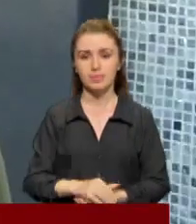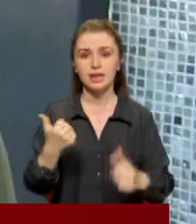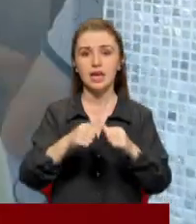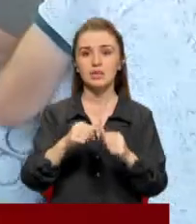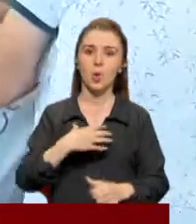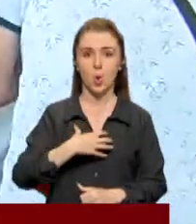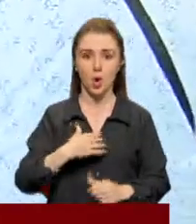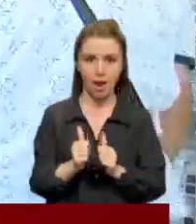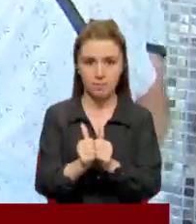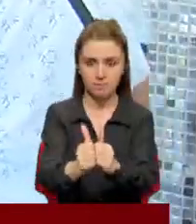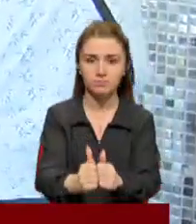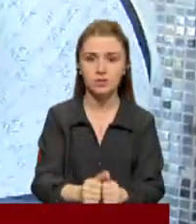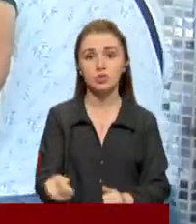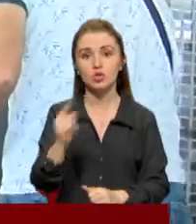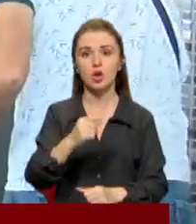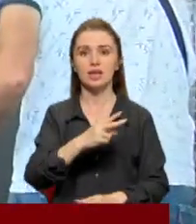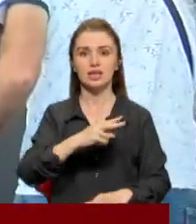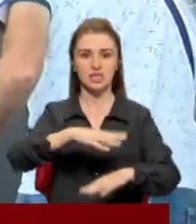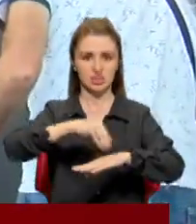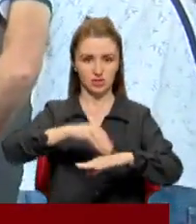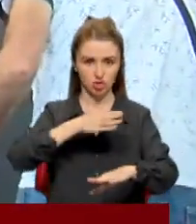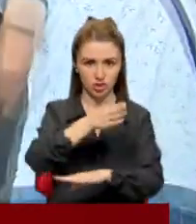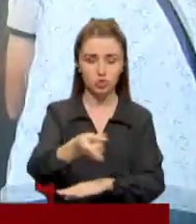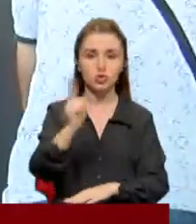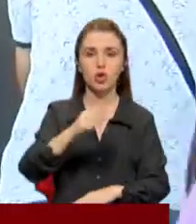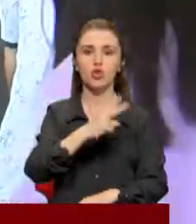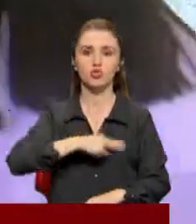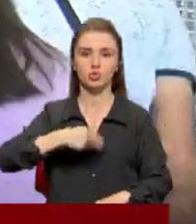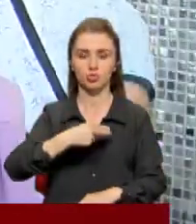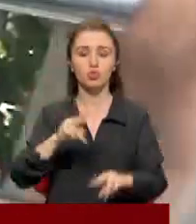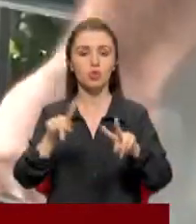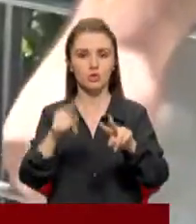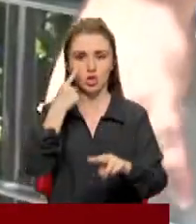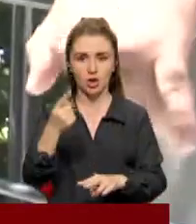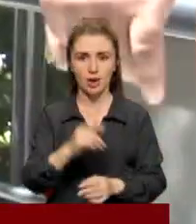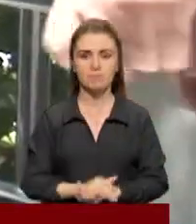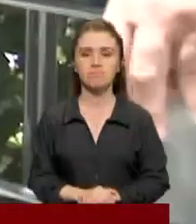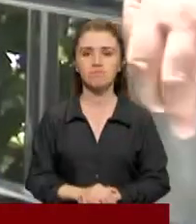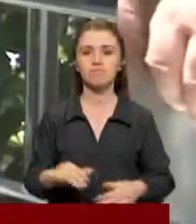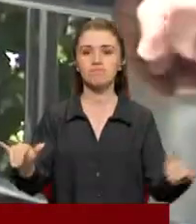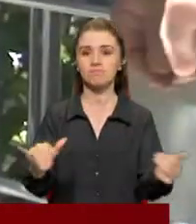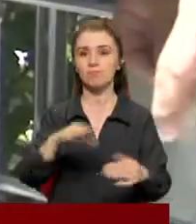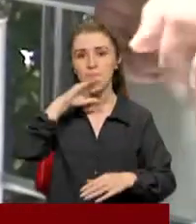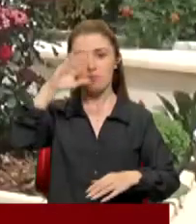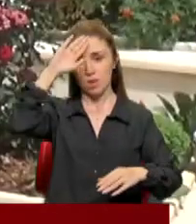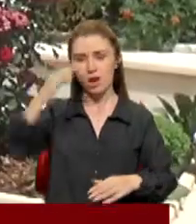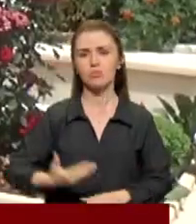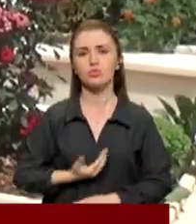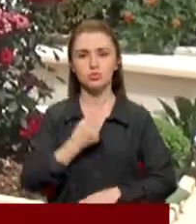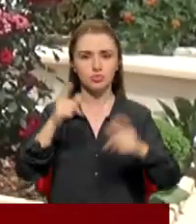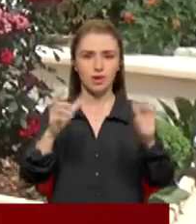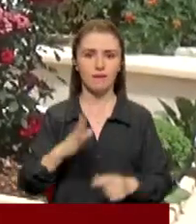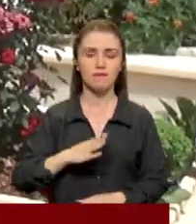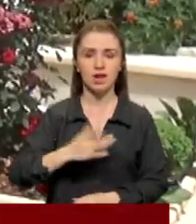Konya'ya gidiyoruz. Konya'dan İsveç'e geçeceğiz. Oradan da Norveç, güzergah tuhaf tabii. Bayram coşkusunun hüzne dönüştüğü